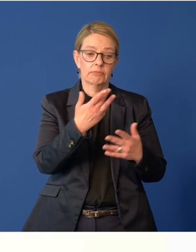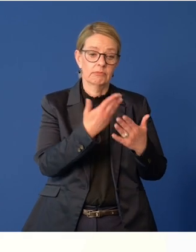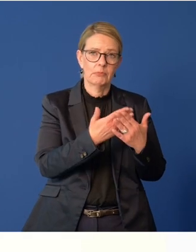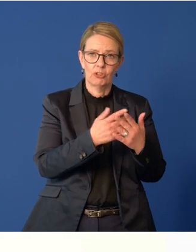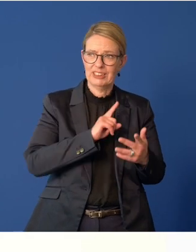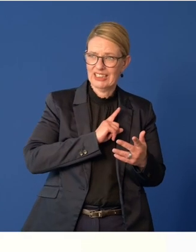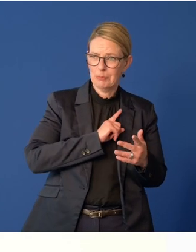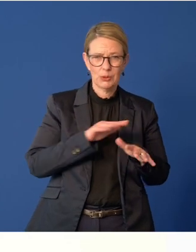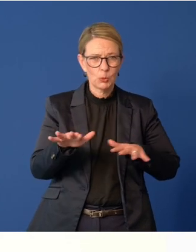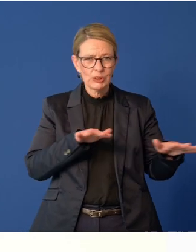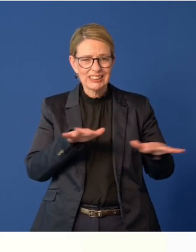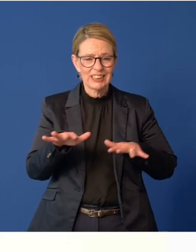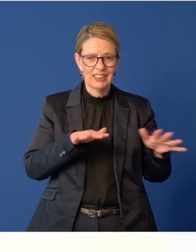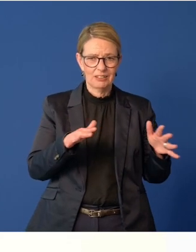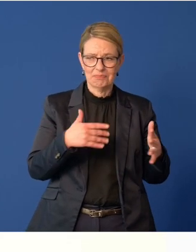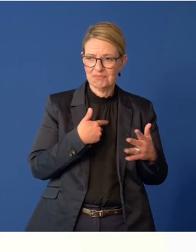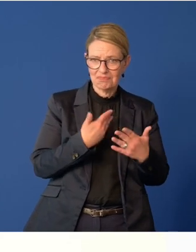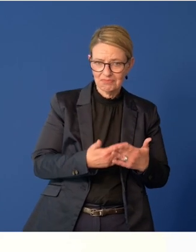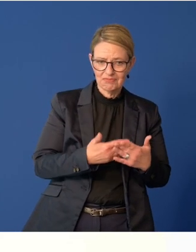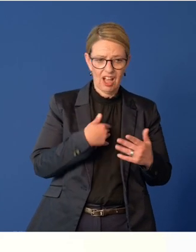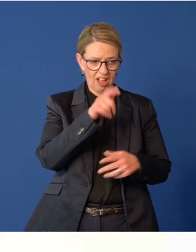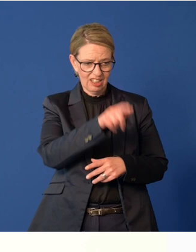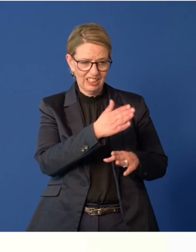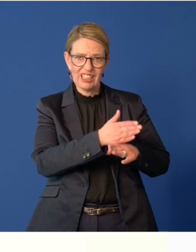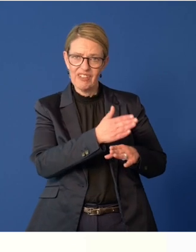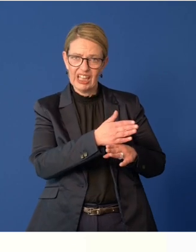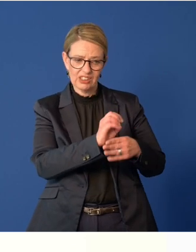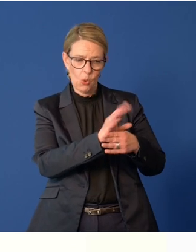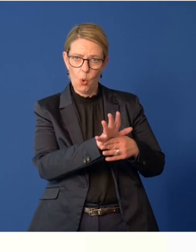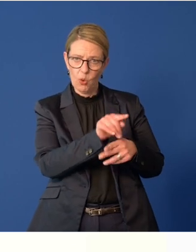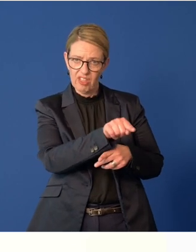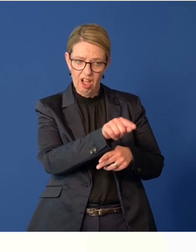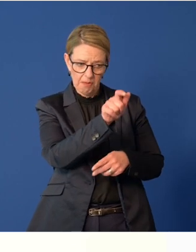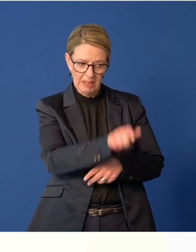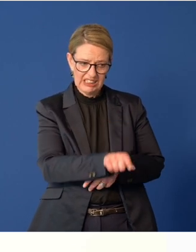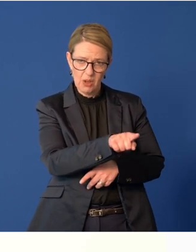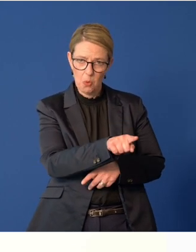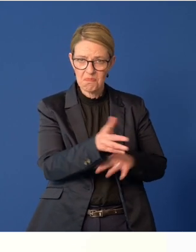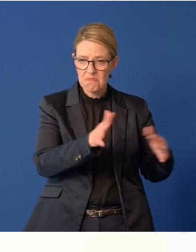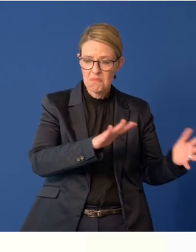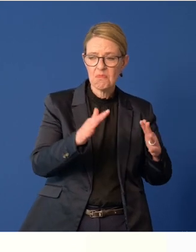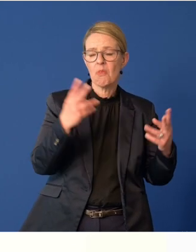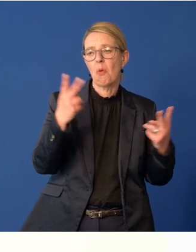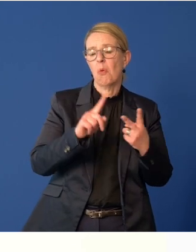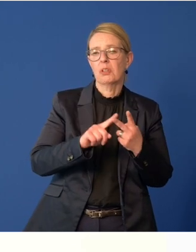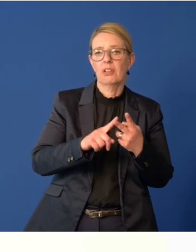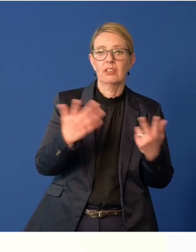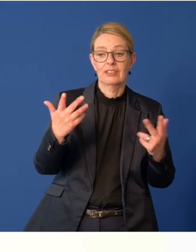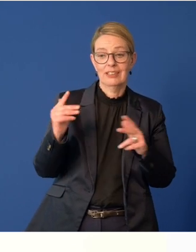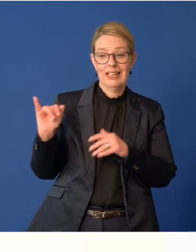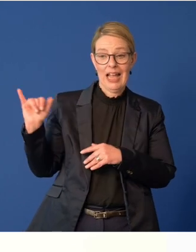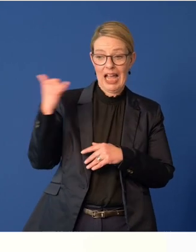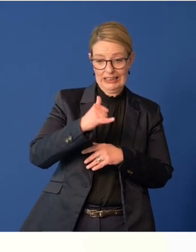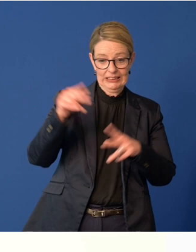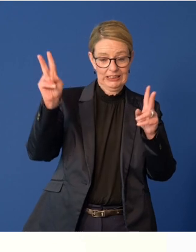Wenn Sie sich unsicher sind, ob Sie zum Beispiel Kontakt hatten zu einer möglichen Coronavirus-infizierten Person oder wenn Sie von